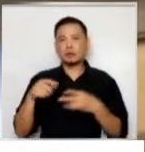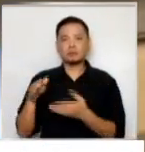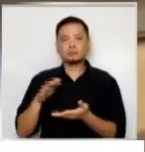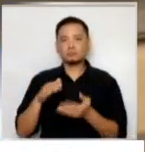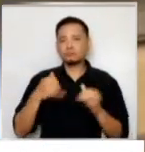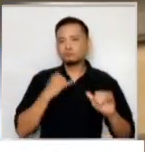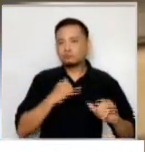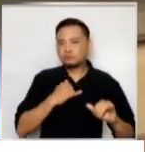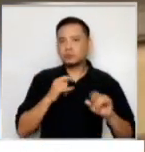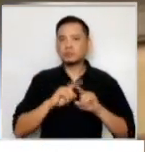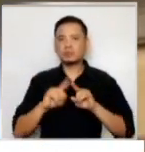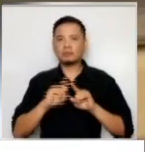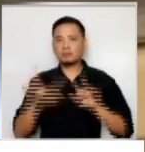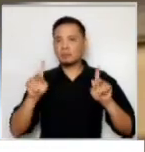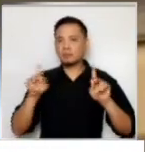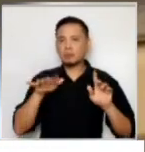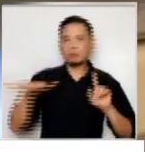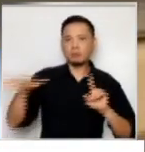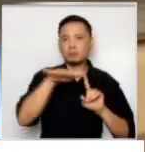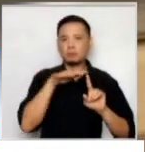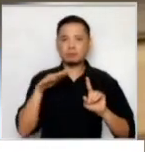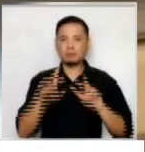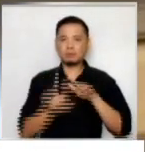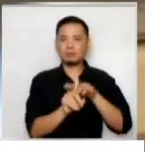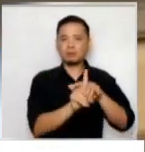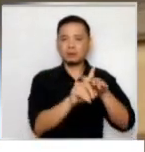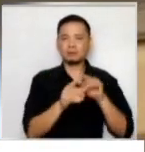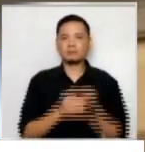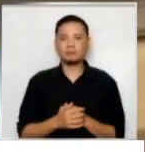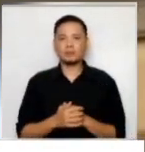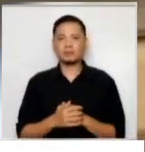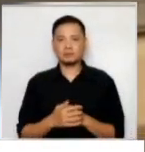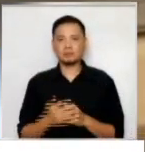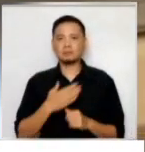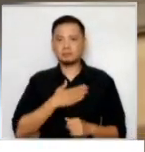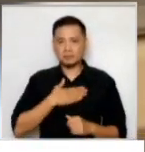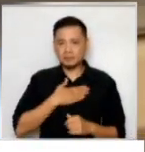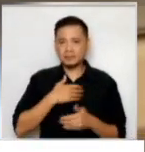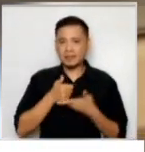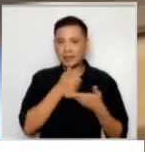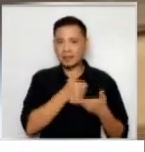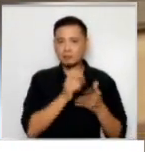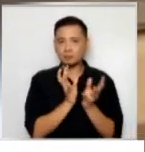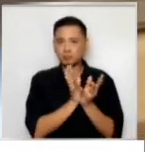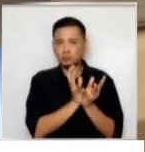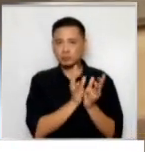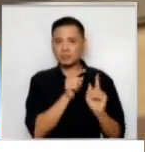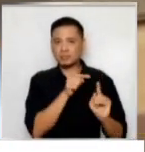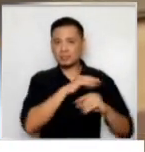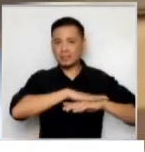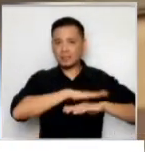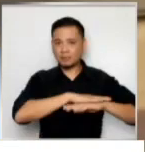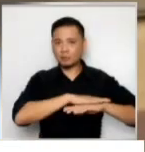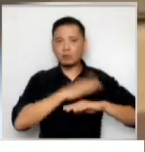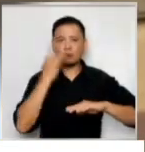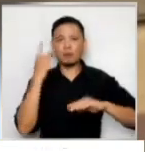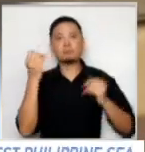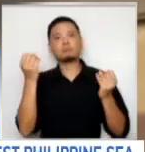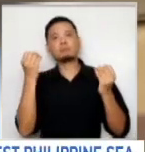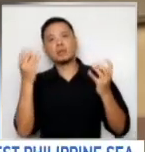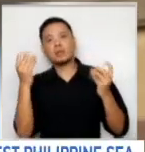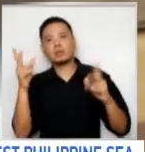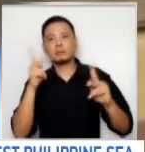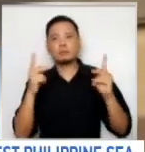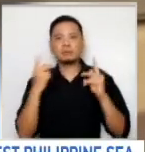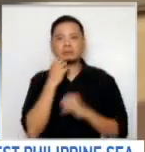residente. Sabi ng mga nakausap ko, napakalaking tulong daw sa kanila nitong community pantry, lalo at maraming kapos talaga sa budget ngayon. Yung